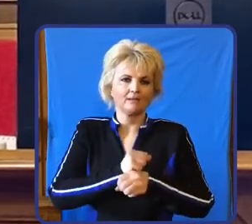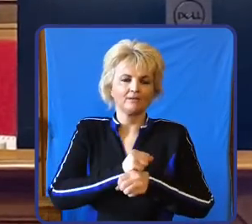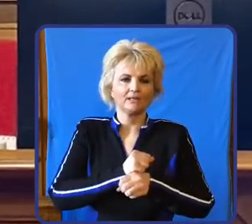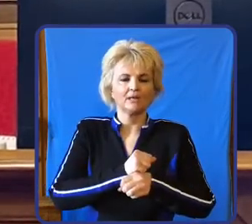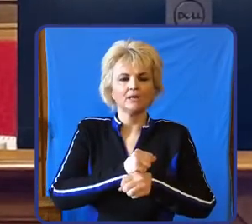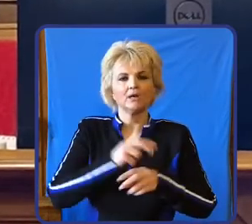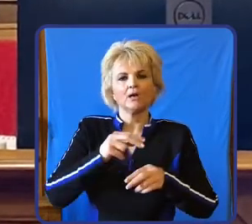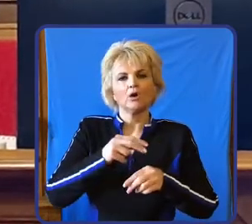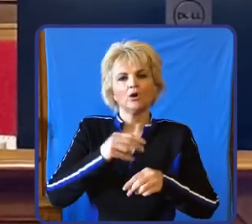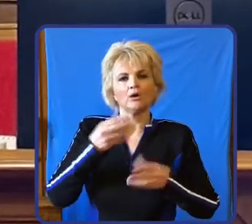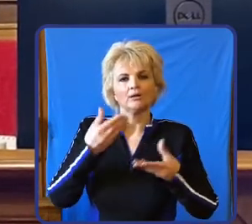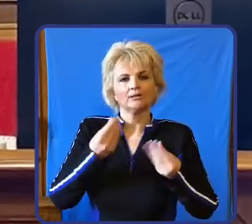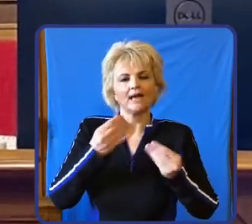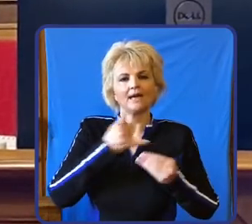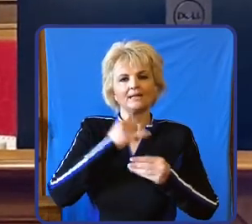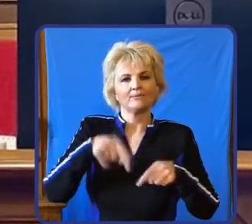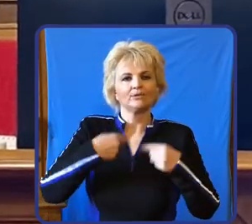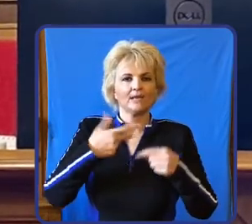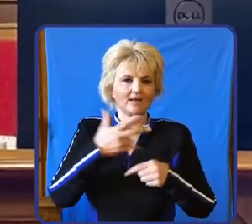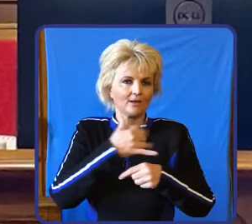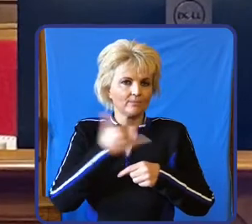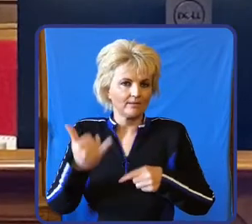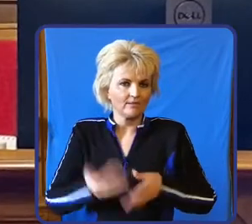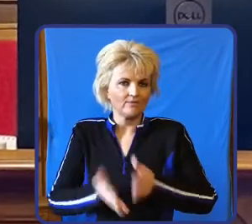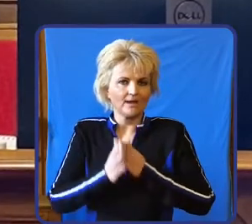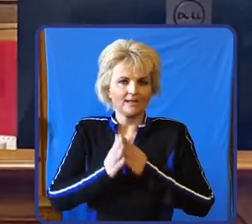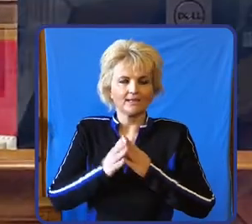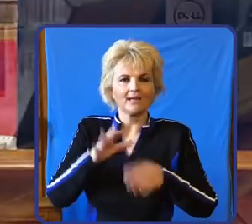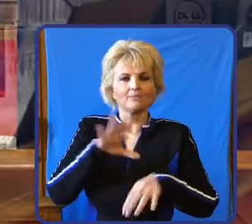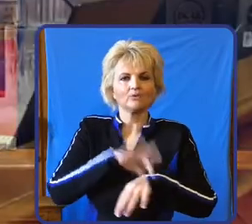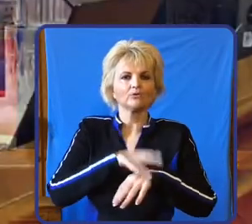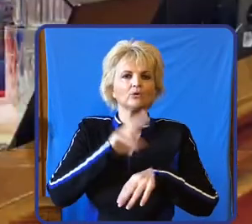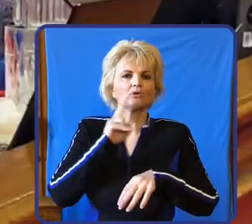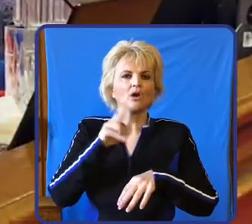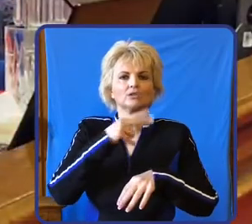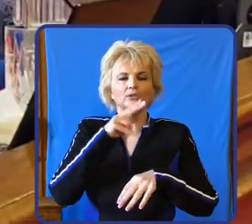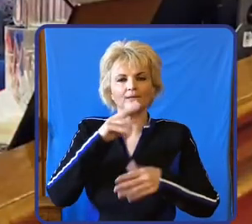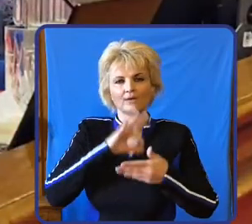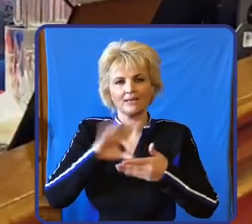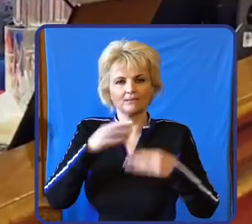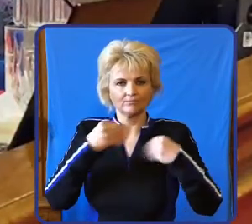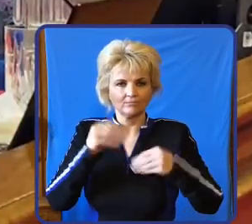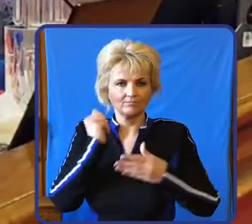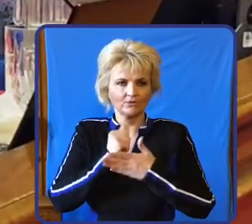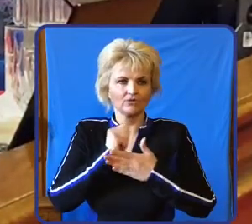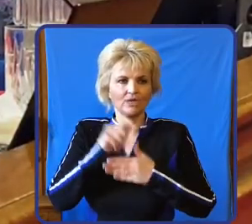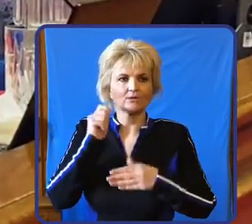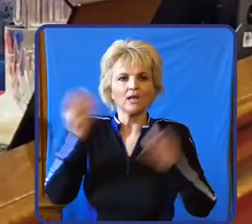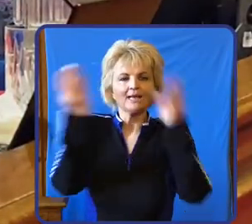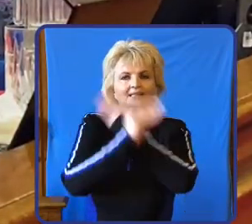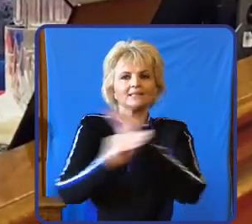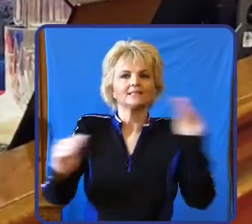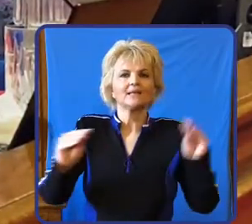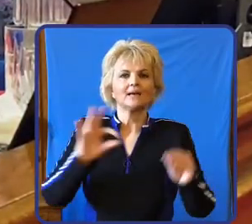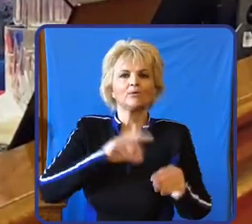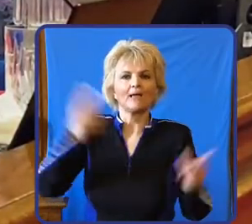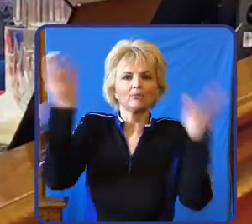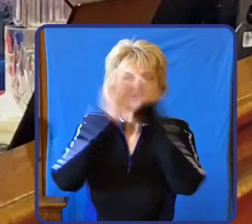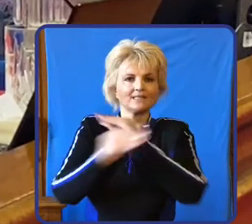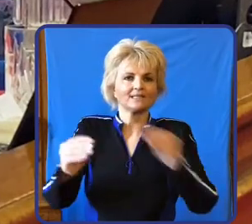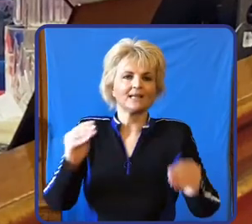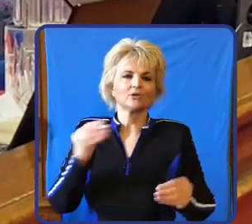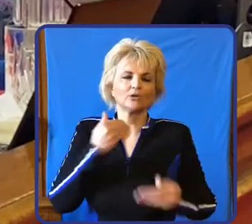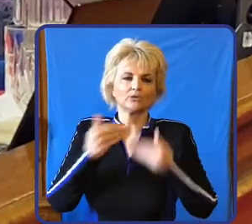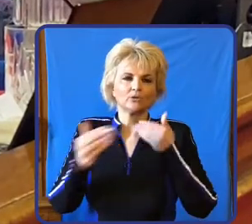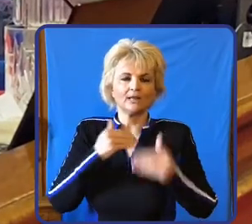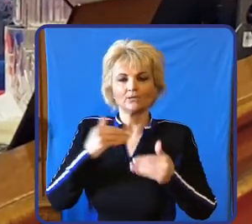3 évre. Felkérem dr. Karsai Éva jegyzőasszonyt, ismertesse a bizottságok döntését. Tisztelt polgármester, tisztelt közgyűlés! A